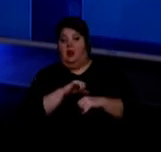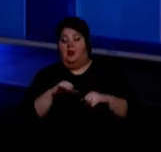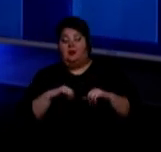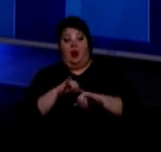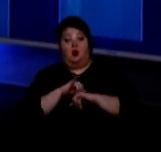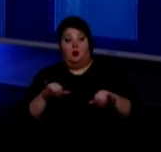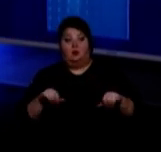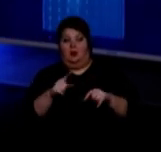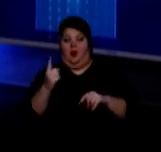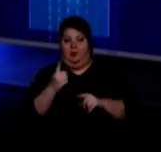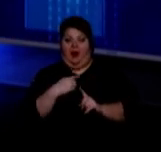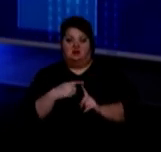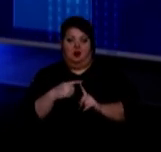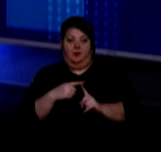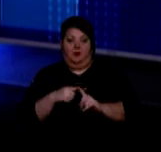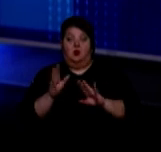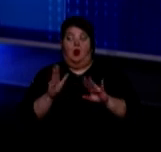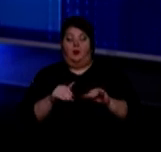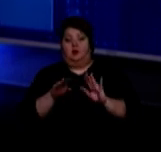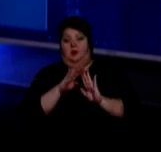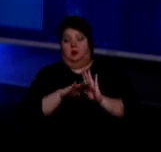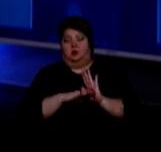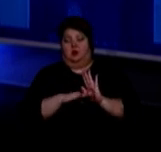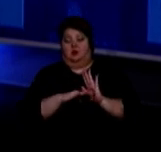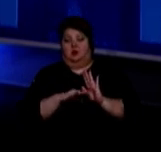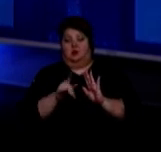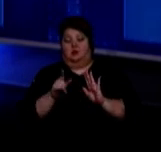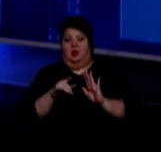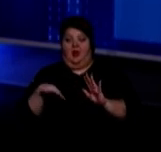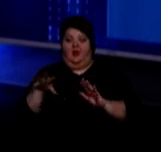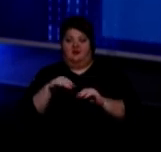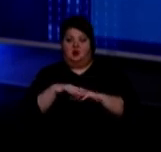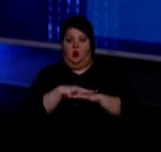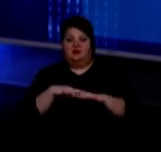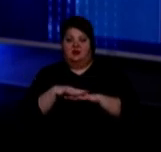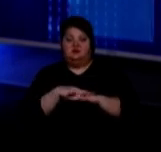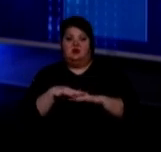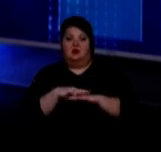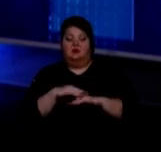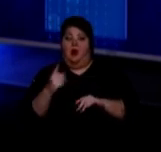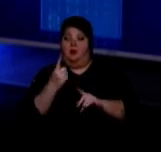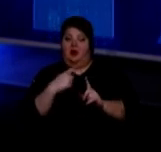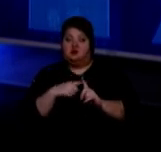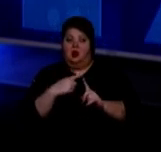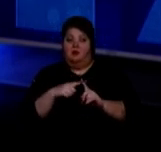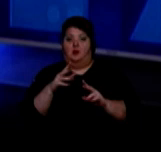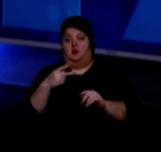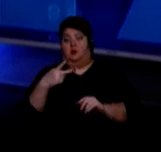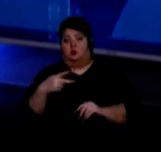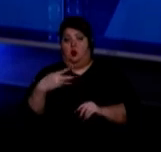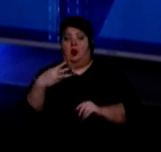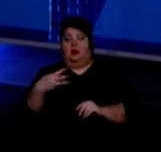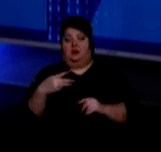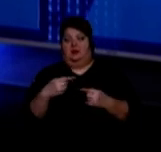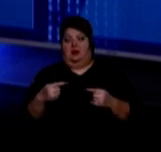Найрозповсюджена – це у нас перша плюс група, потім по статистиці, як взяти, так серед всього населення. Перша плюс, потім іде друга, третя, ну